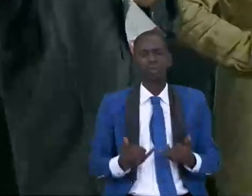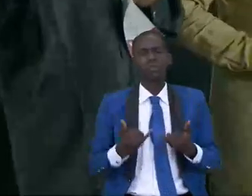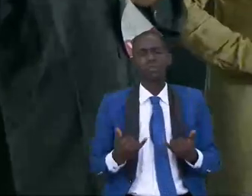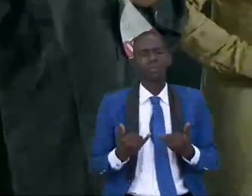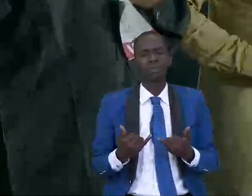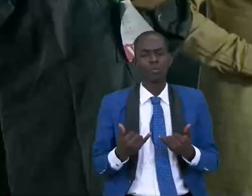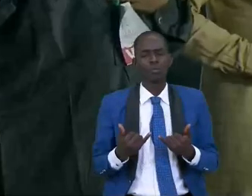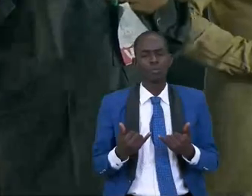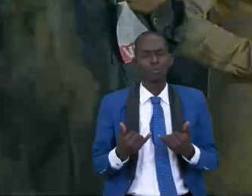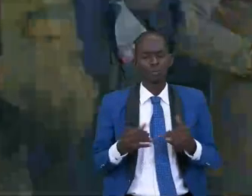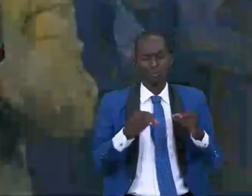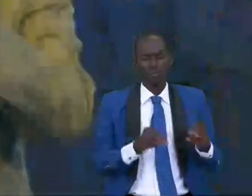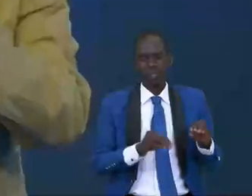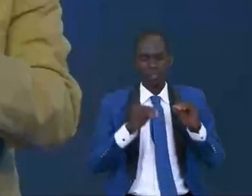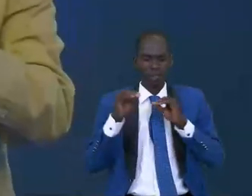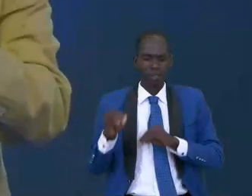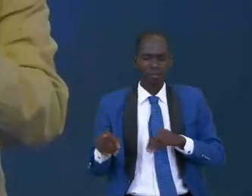maintenant.